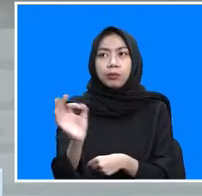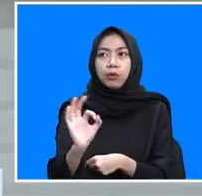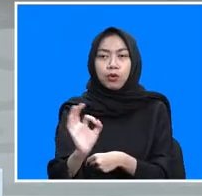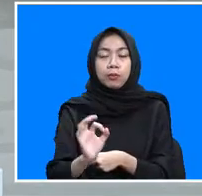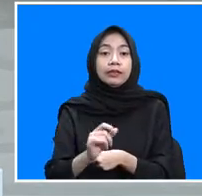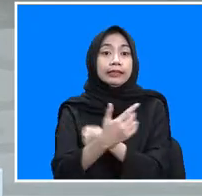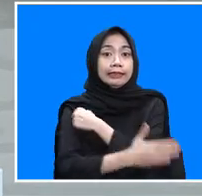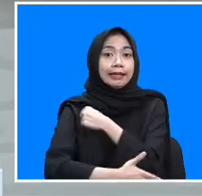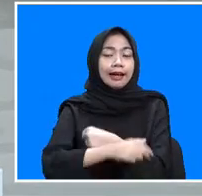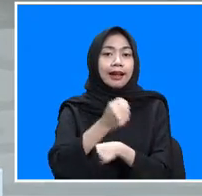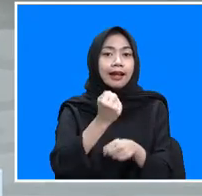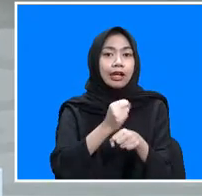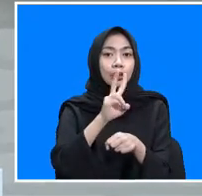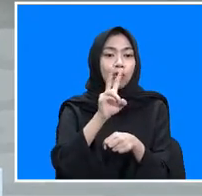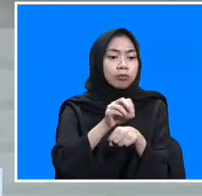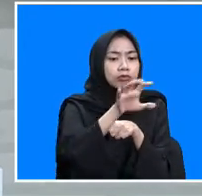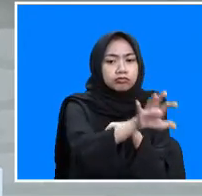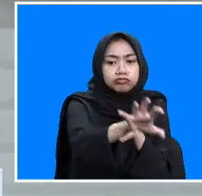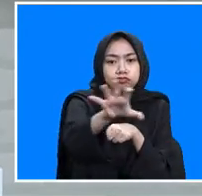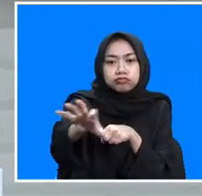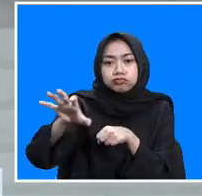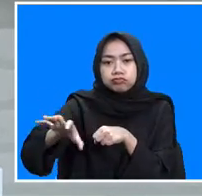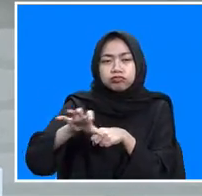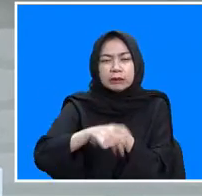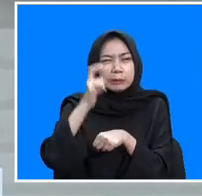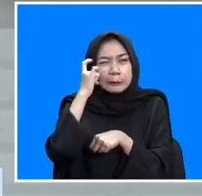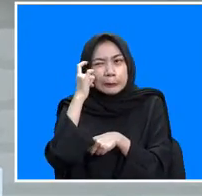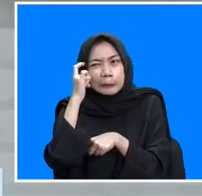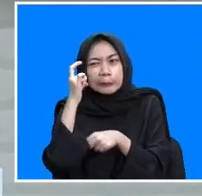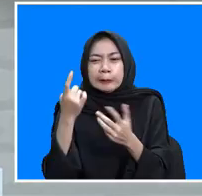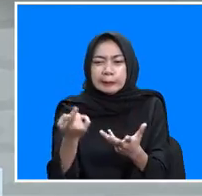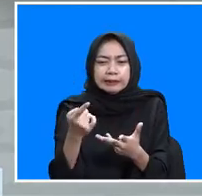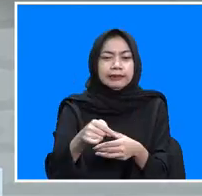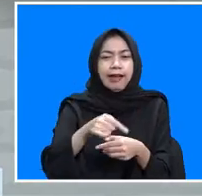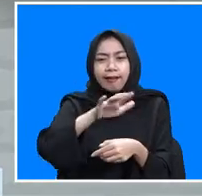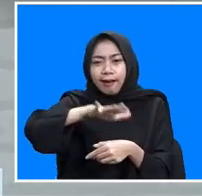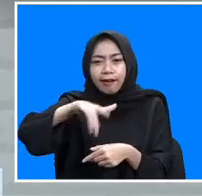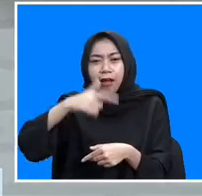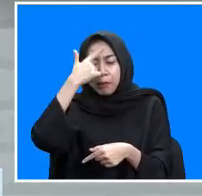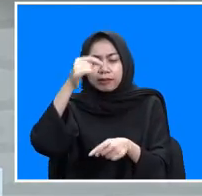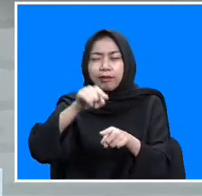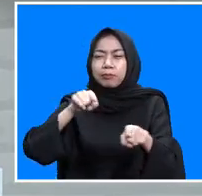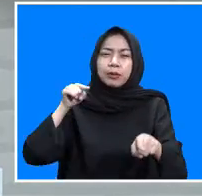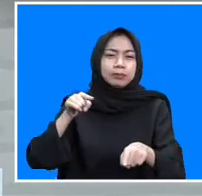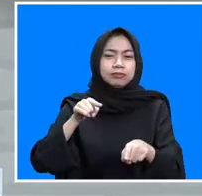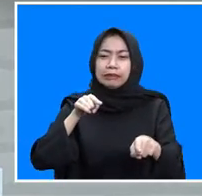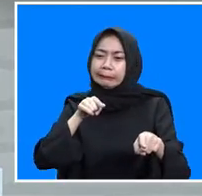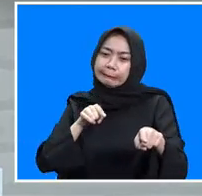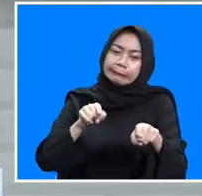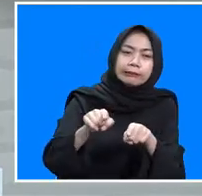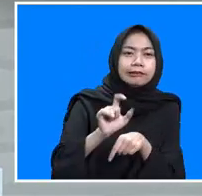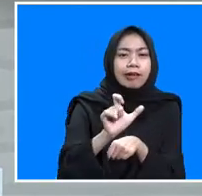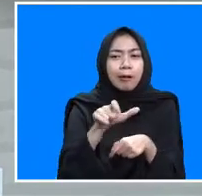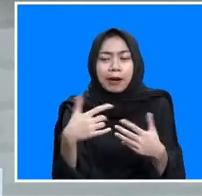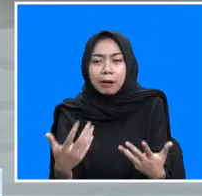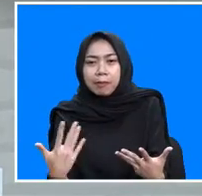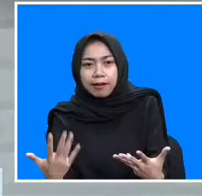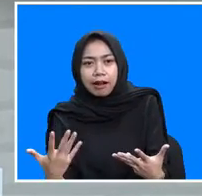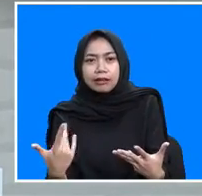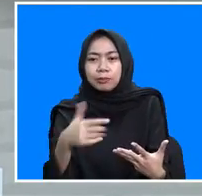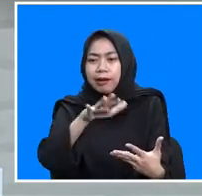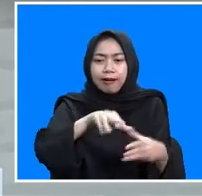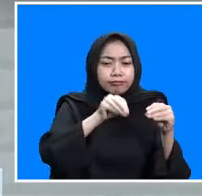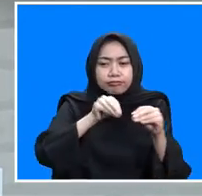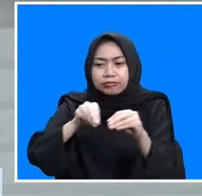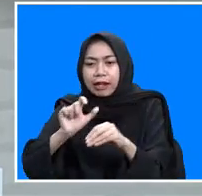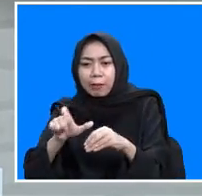di G20 berupaya untuk bagaimana caranya mengatasi learning loss dengan mengakselerasi pemulihan pembelajaran